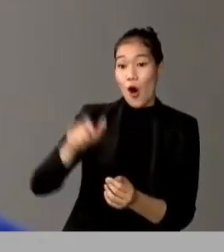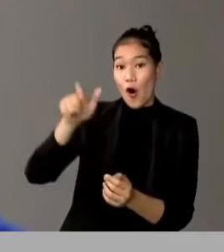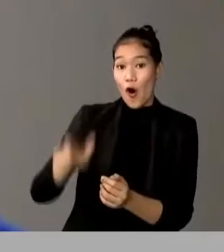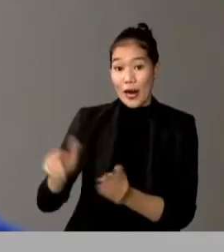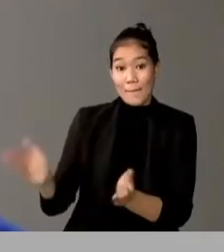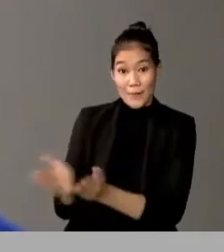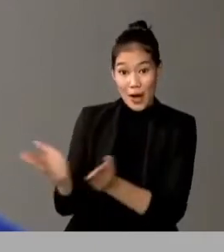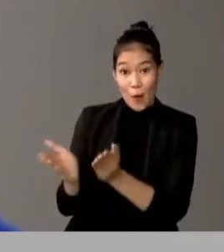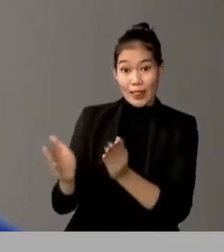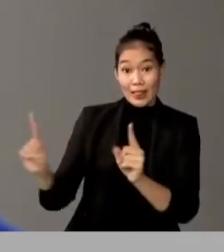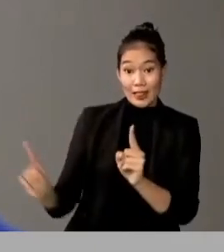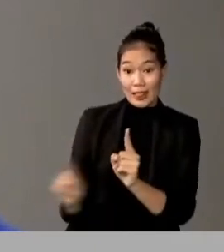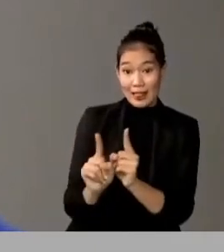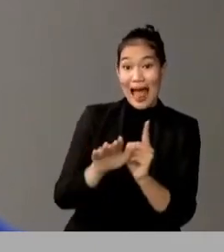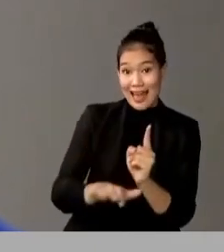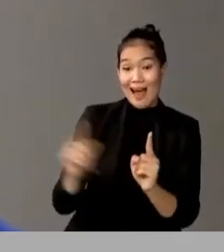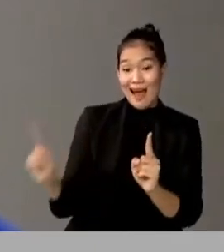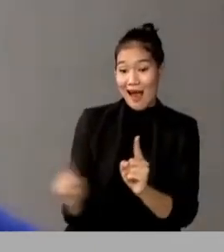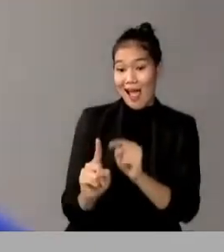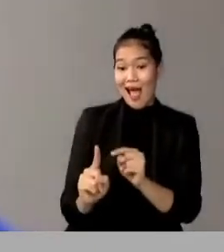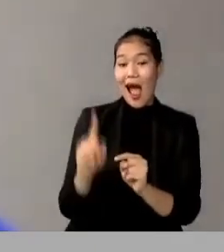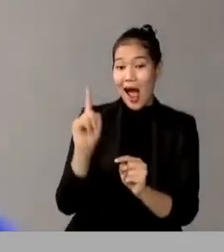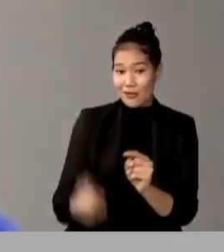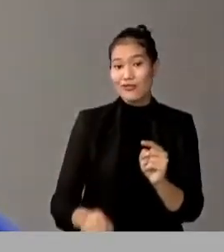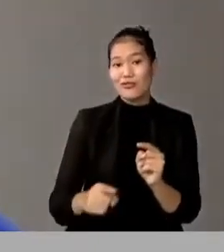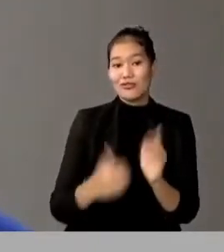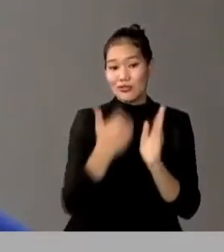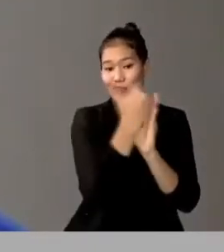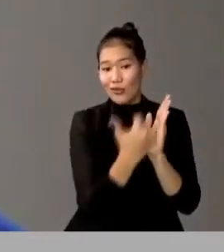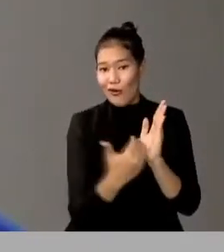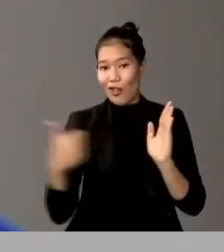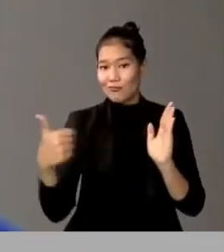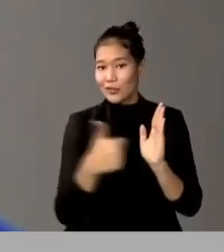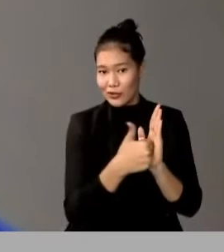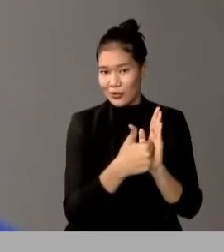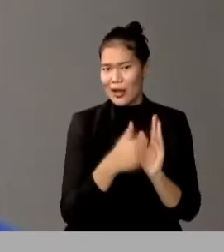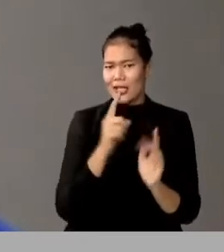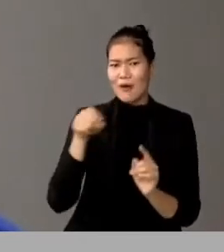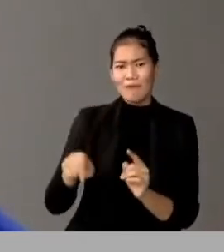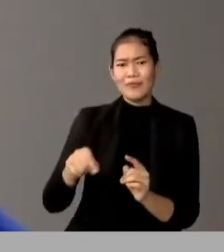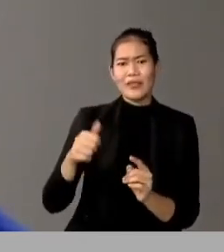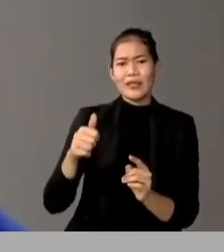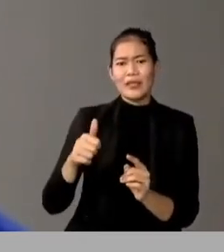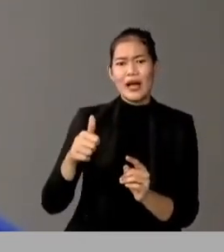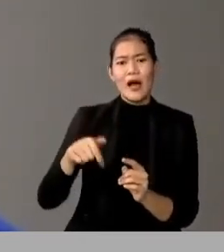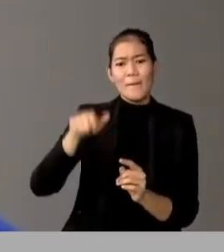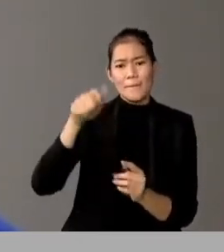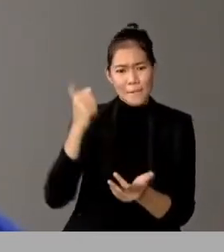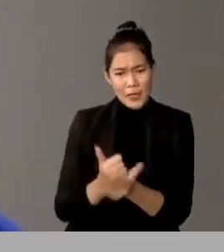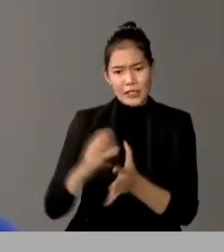sang debit terkini protokol kesehatannya benar-benar dipatuhi sedemikian rupa karena dia akan berlama-lama tinggal